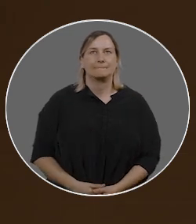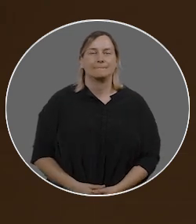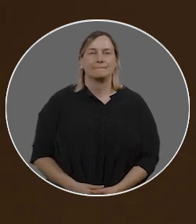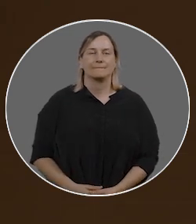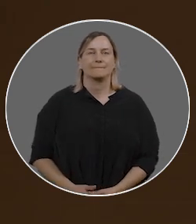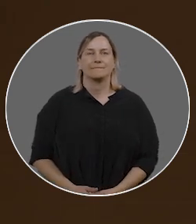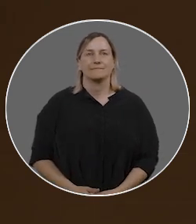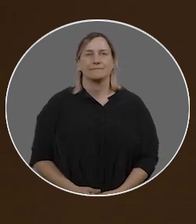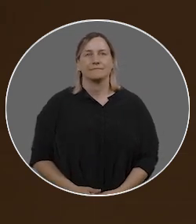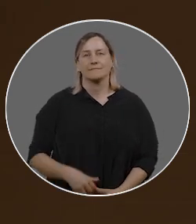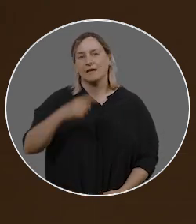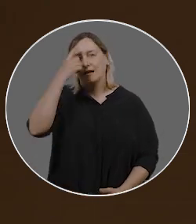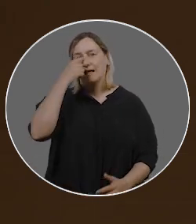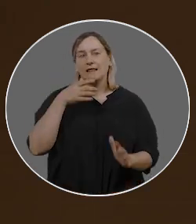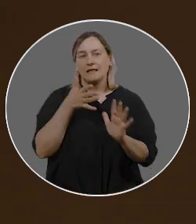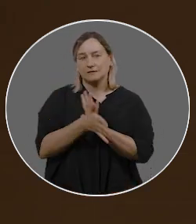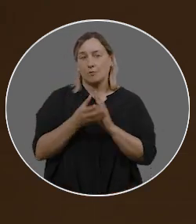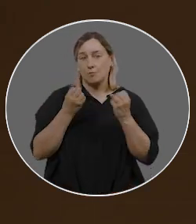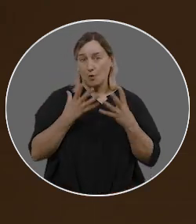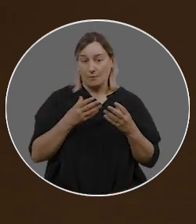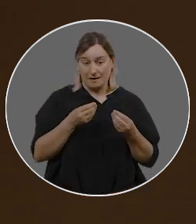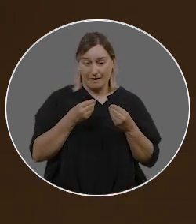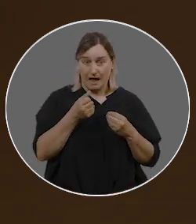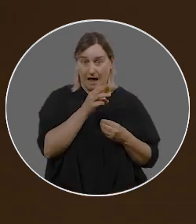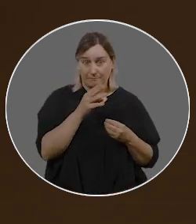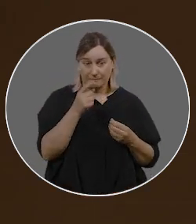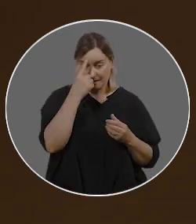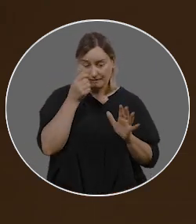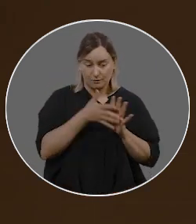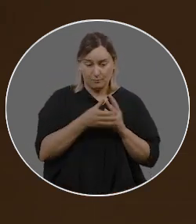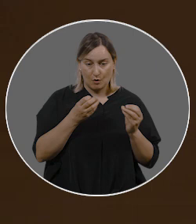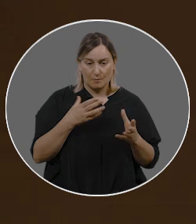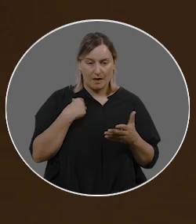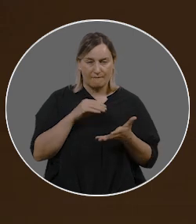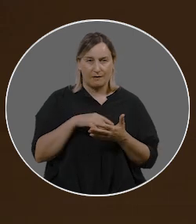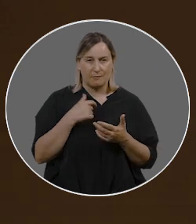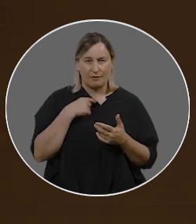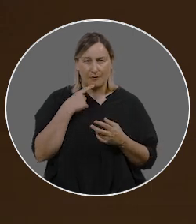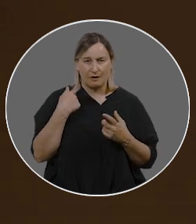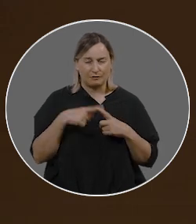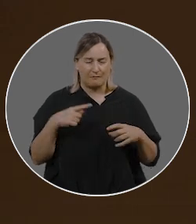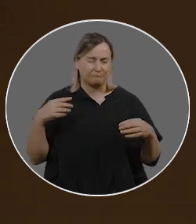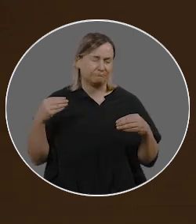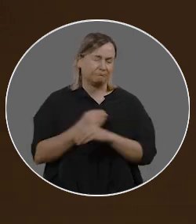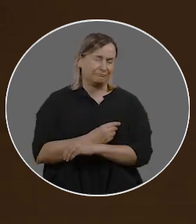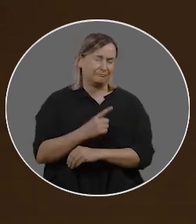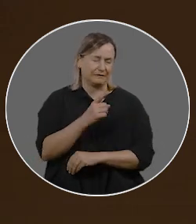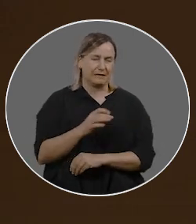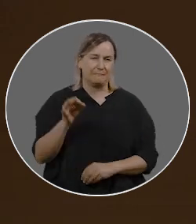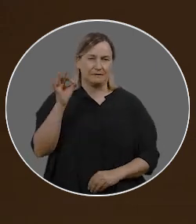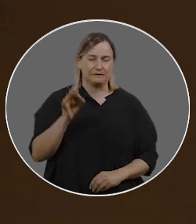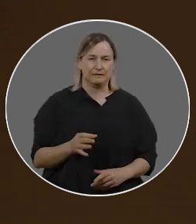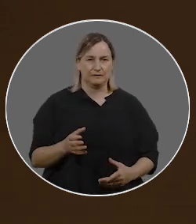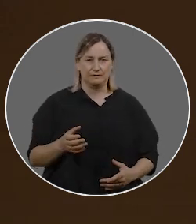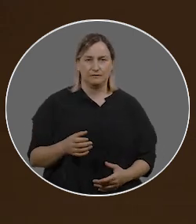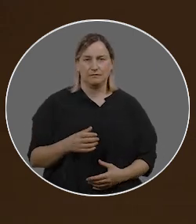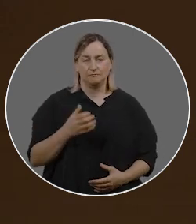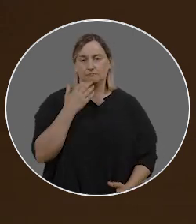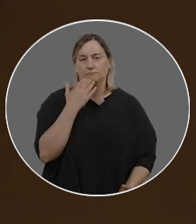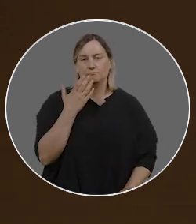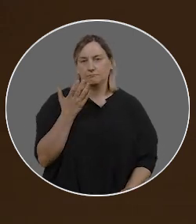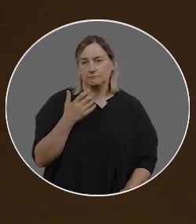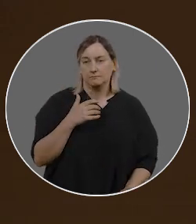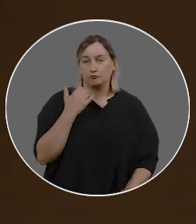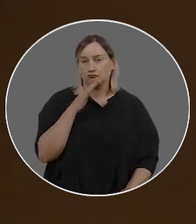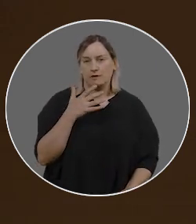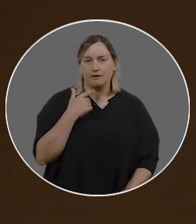Normalment descriu molt bé, però a vegades et pot dir una cosa completament diferent, no? No